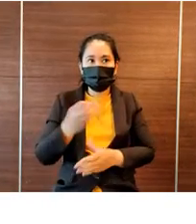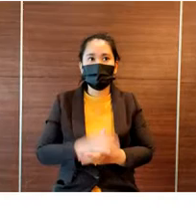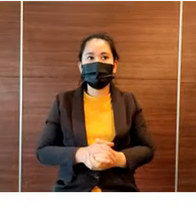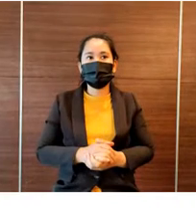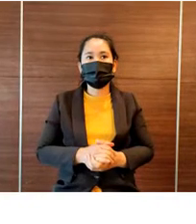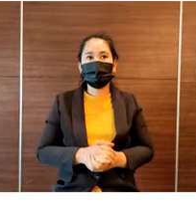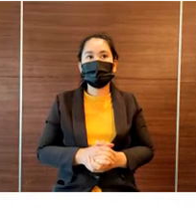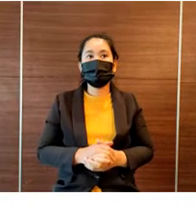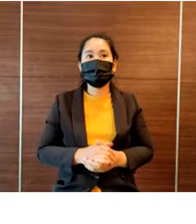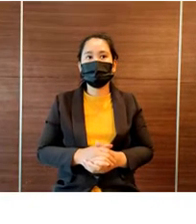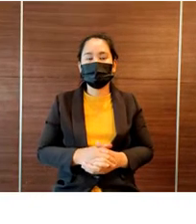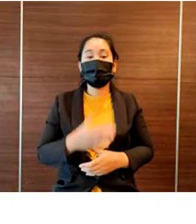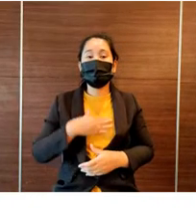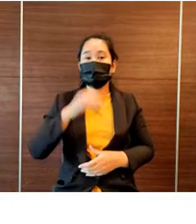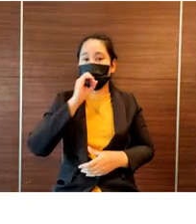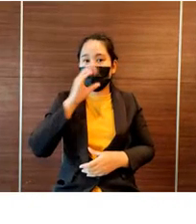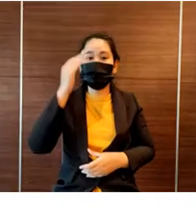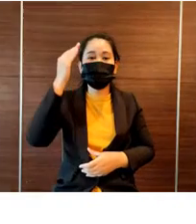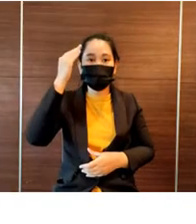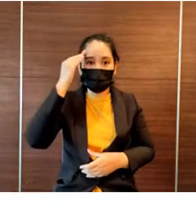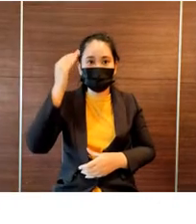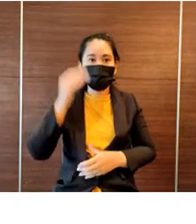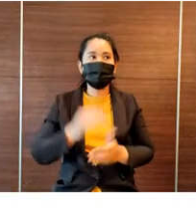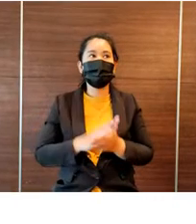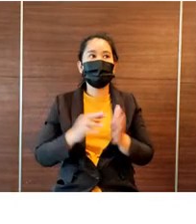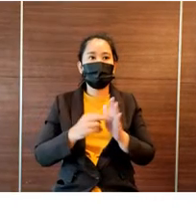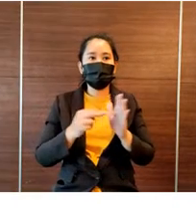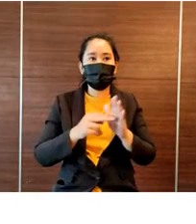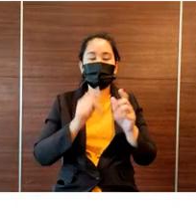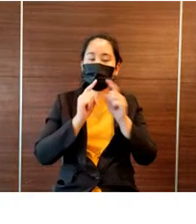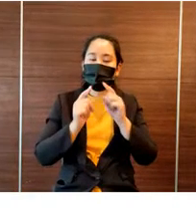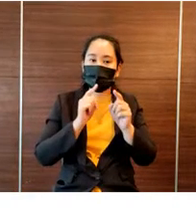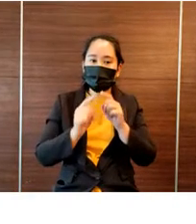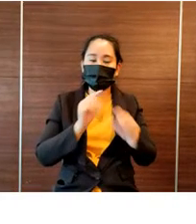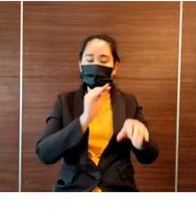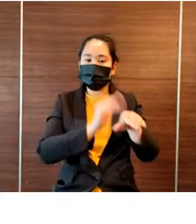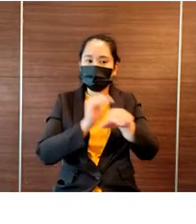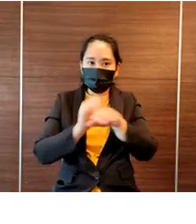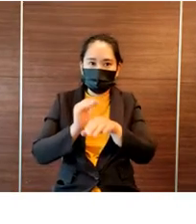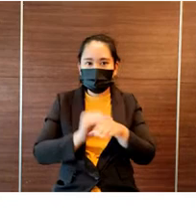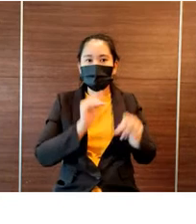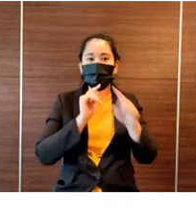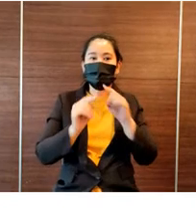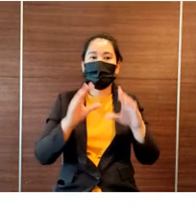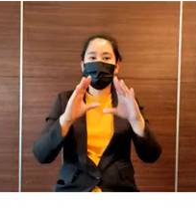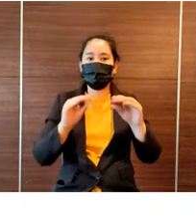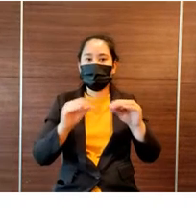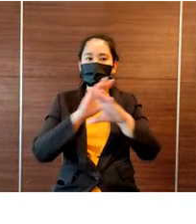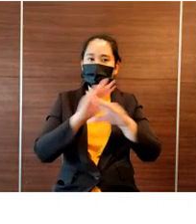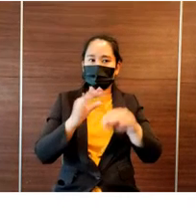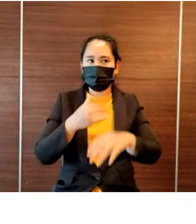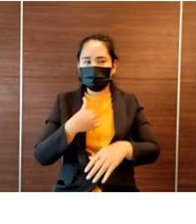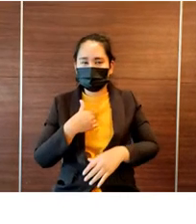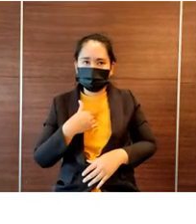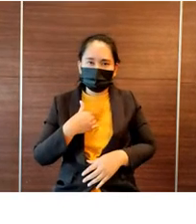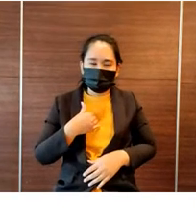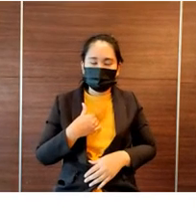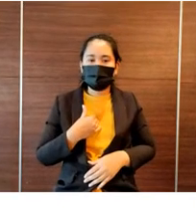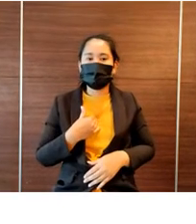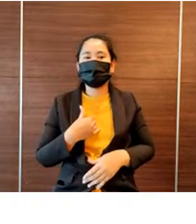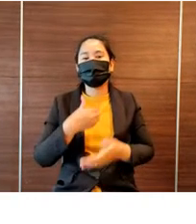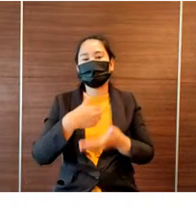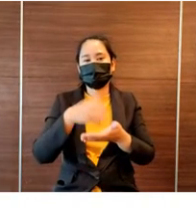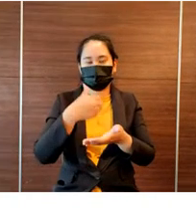ก็ต้องขอออกตัวไว้ก่อนว่าอาจจะชวนคุยชวนซักทวนถามบนพื้นฐานของความอยากรู้อยากเห็นของตัวเองด้วยเป็นส่วนหนึ่ง